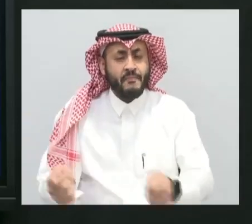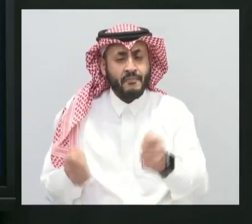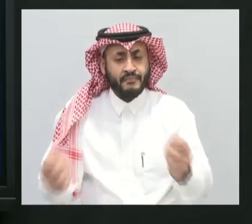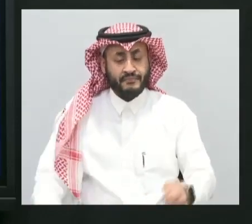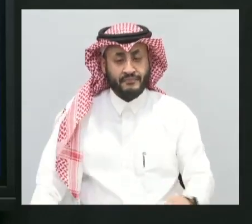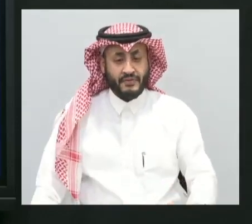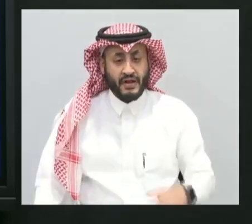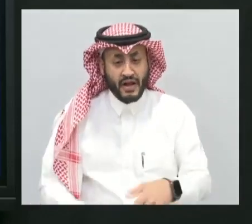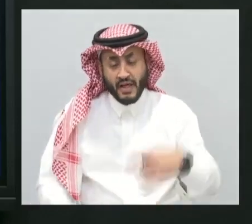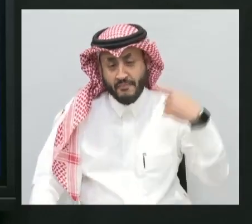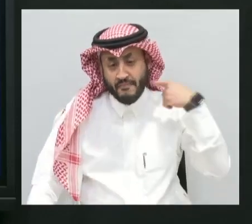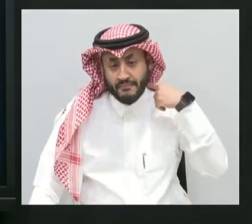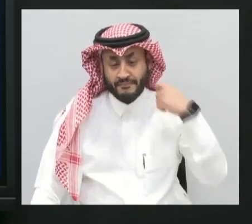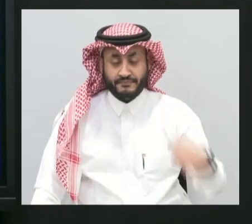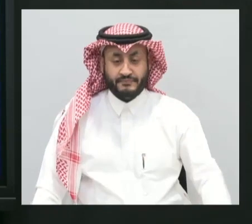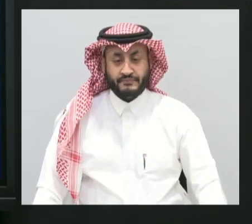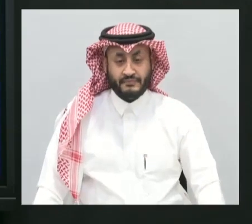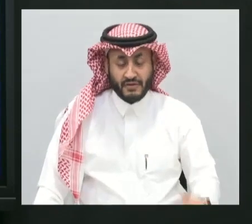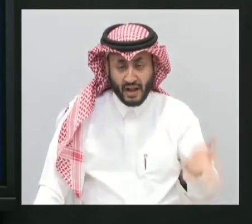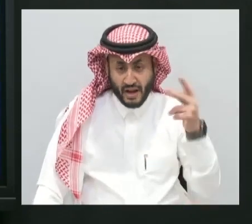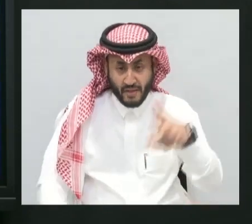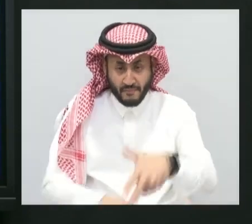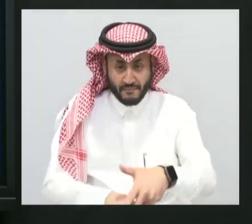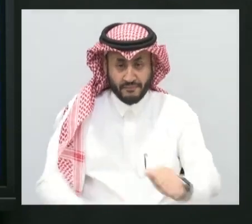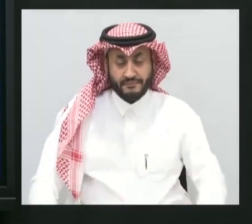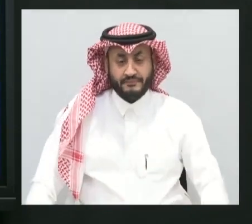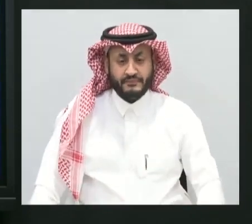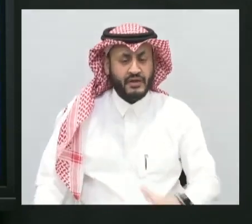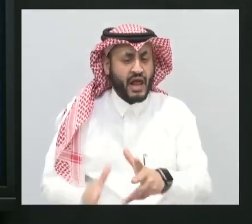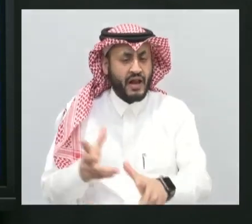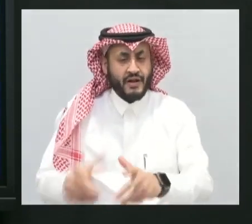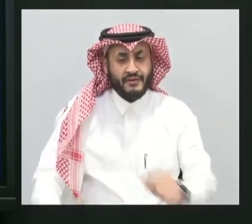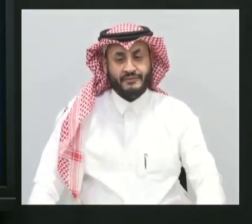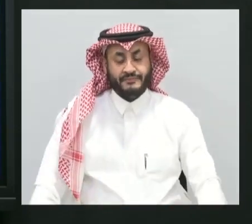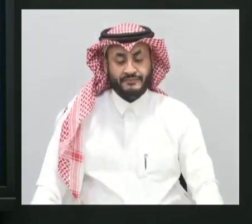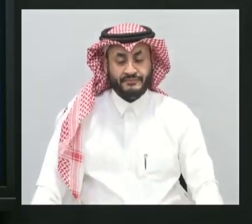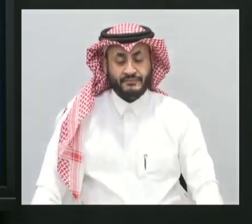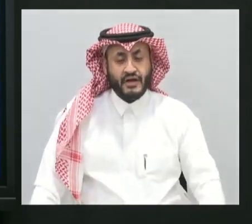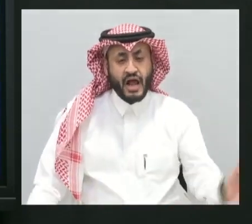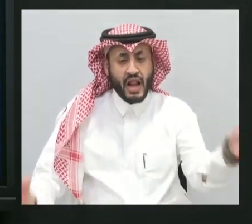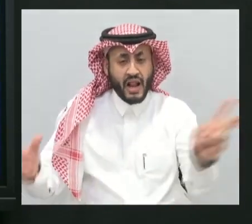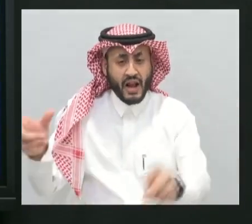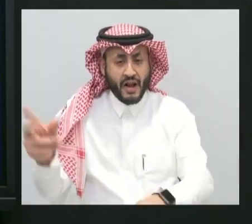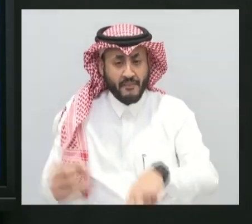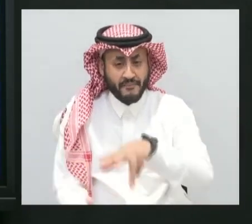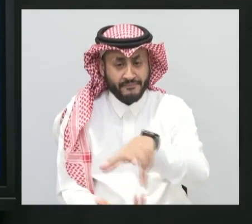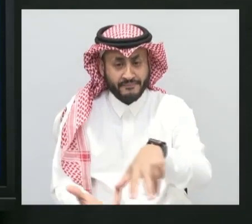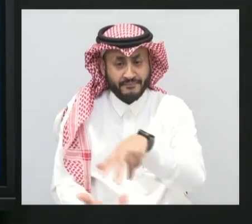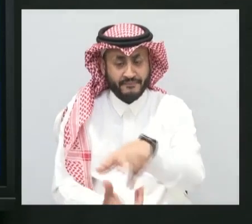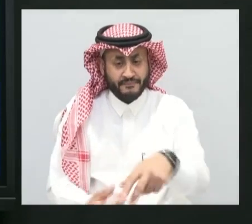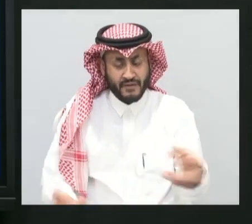لما تعلمناه حول ذلك الفصل والذي يتحدث عن موارد الارض